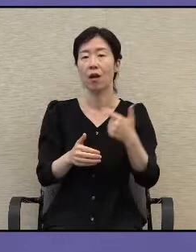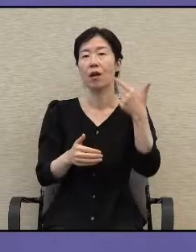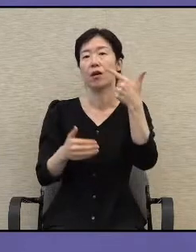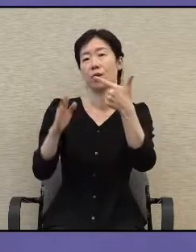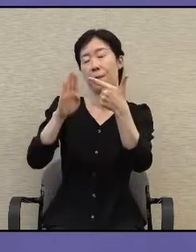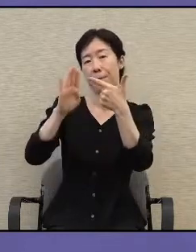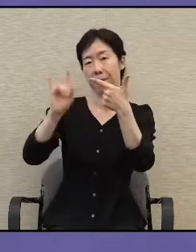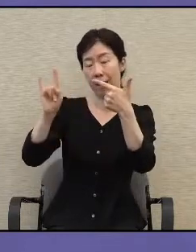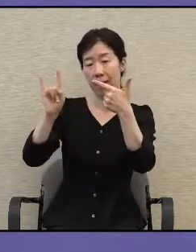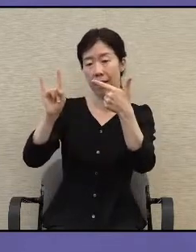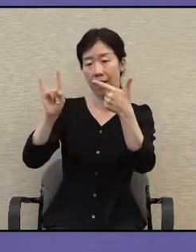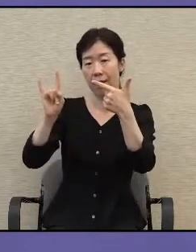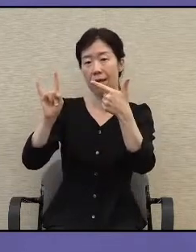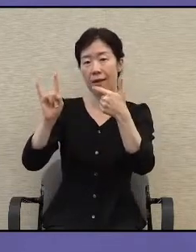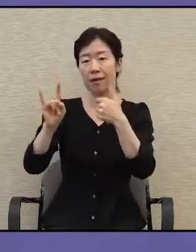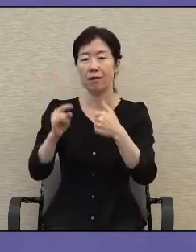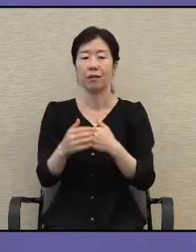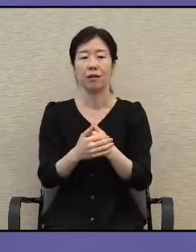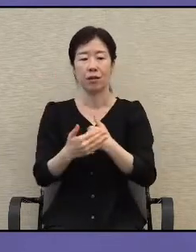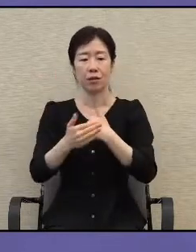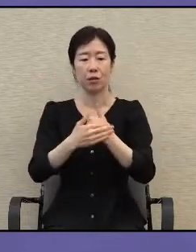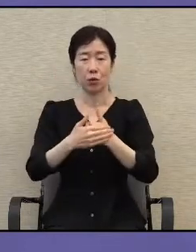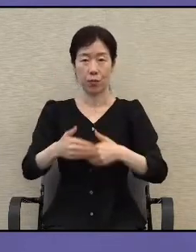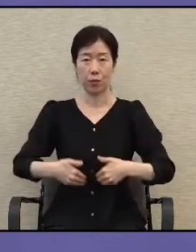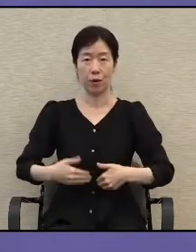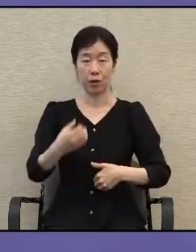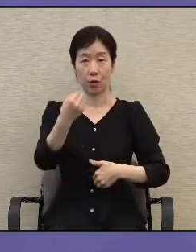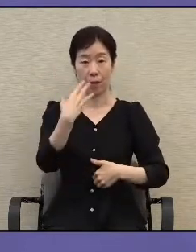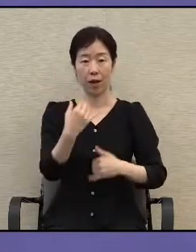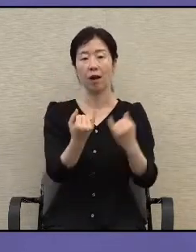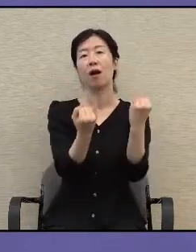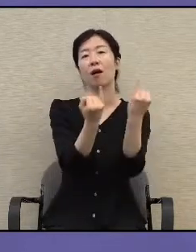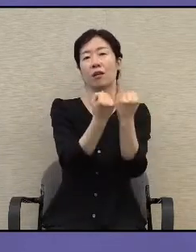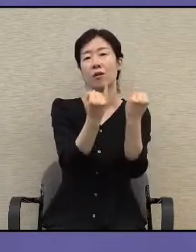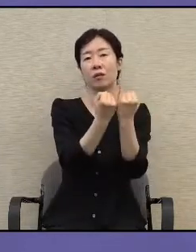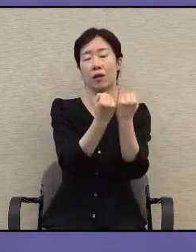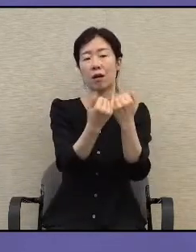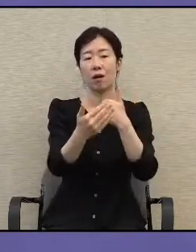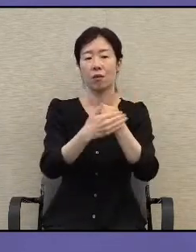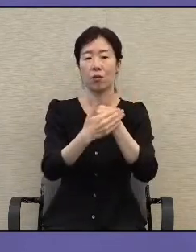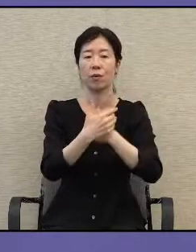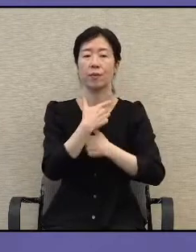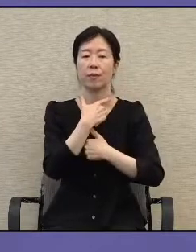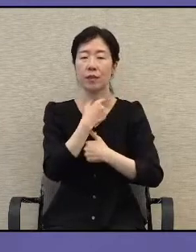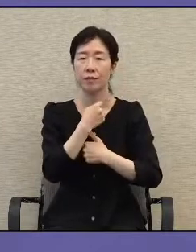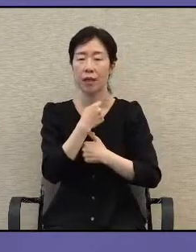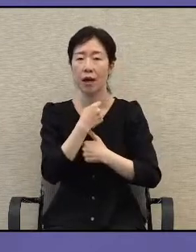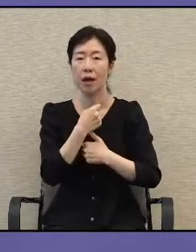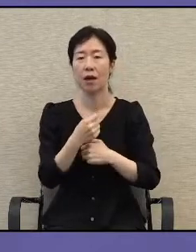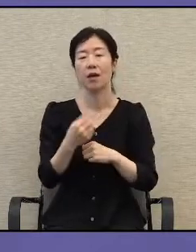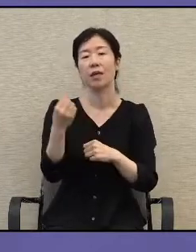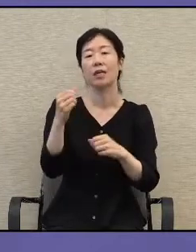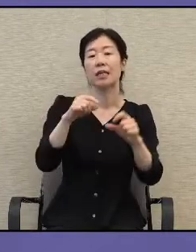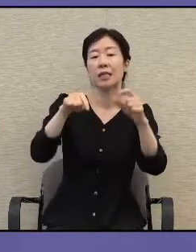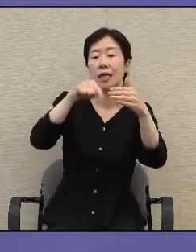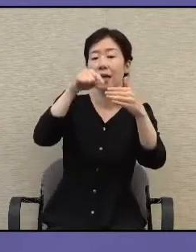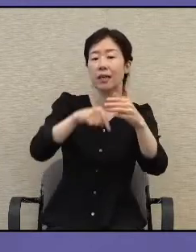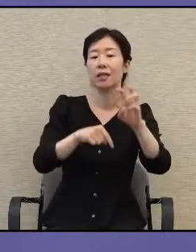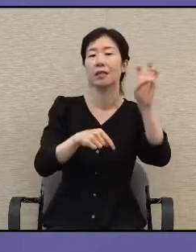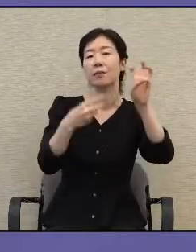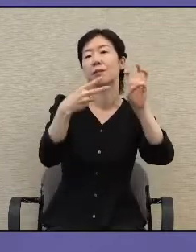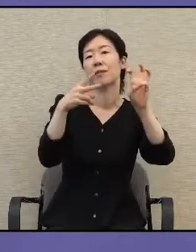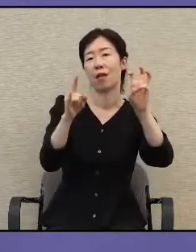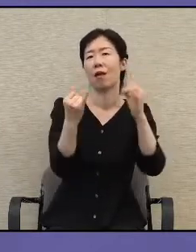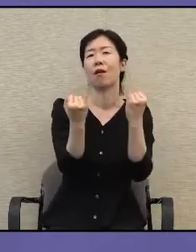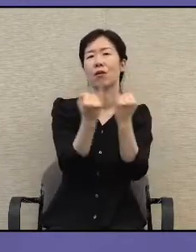여성이 고위험군으로 나타나고 있고 30대는 지속적으로 가장 높은 우울 위험군으로 나타나고 있습니다. 특히 30대 여성이 굉장히